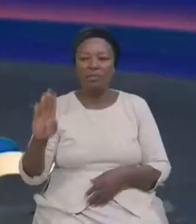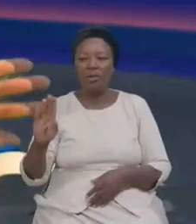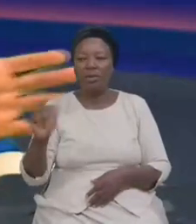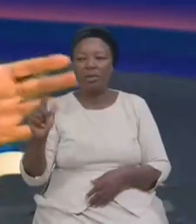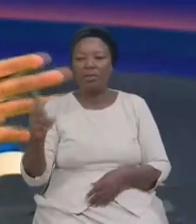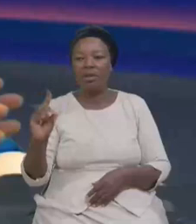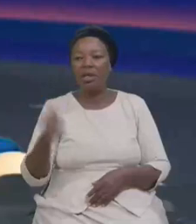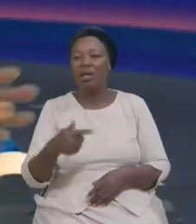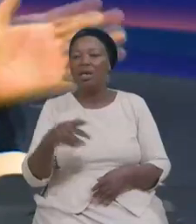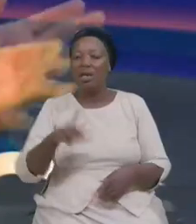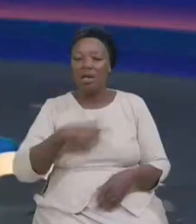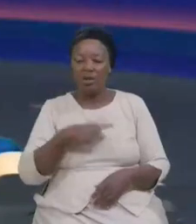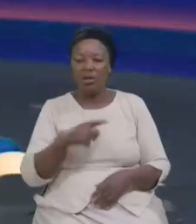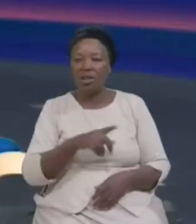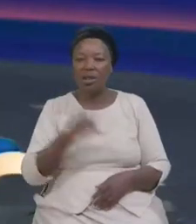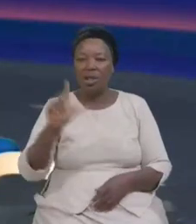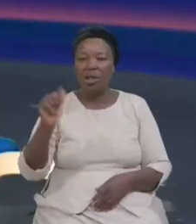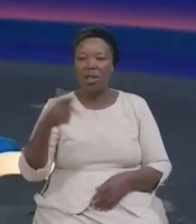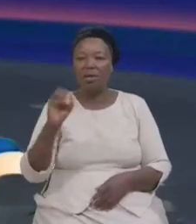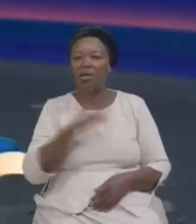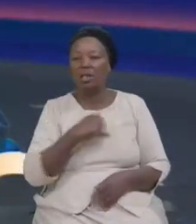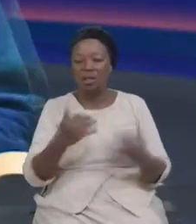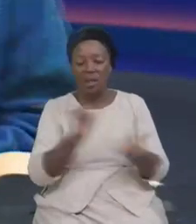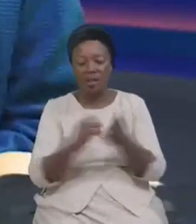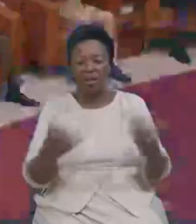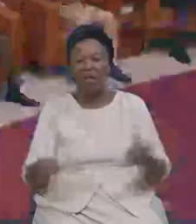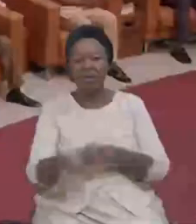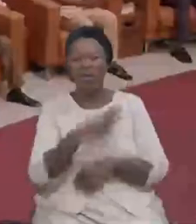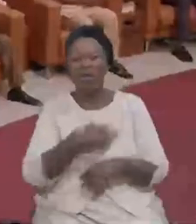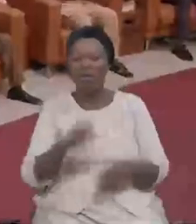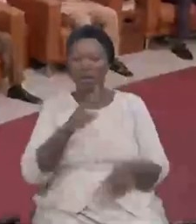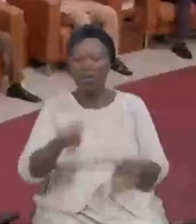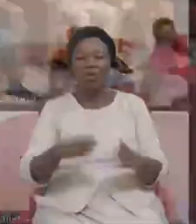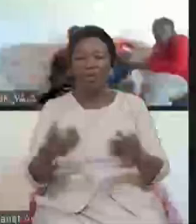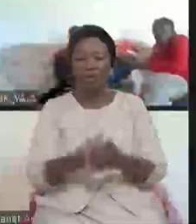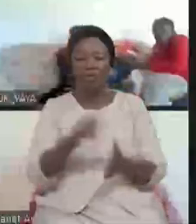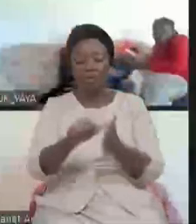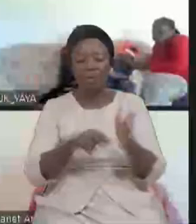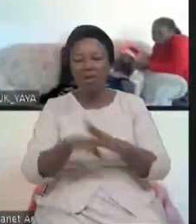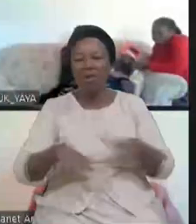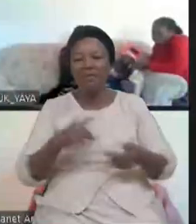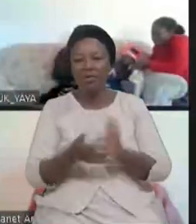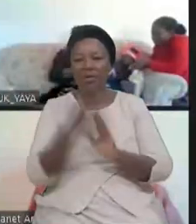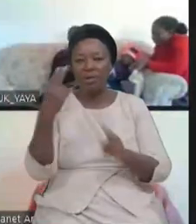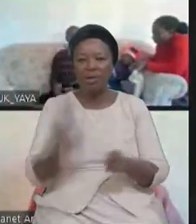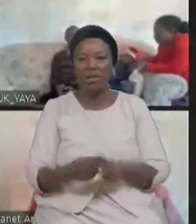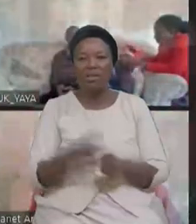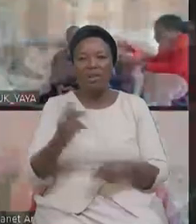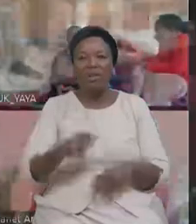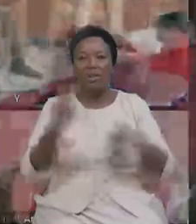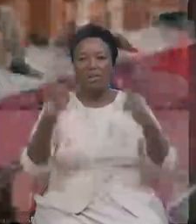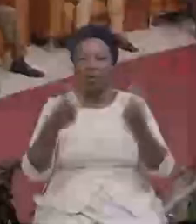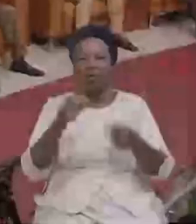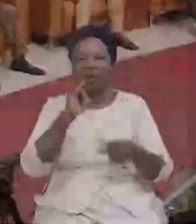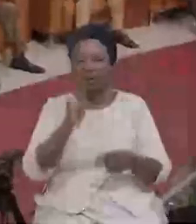nouvelle page, un nouveau chapitre pour votre vie au nom de Jésus. Comme je l'ai dit, nous considérons le message, la puissance de la louange à